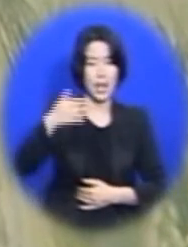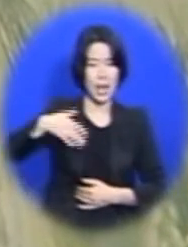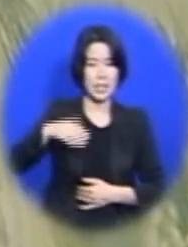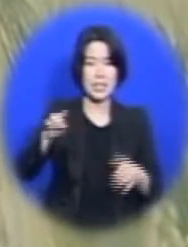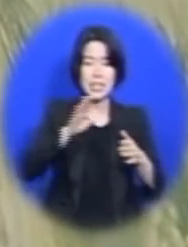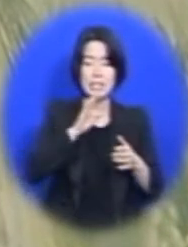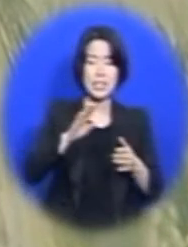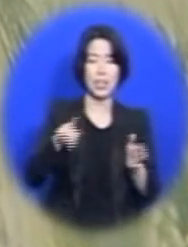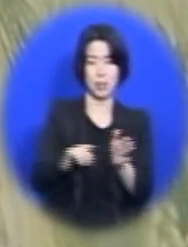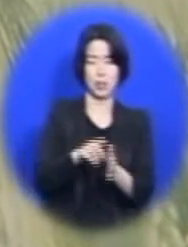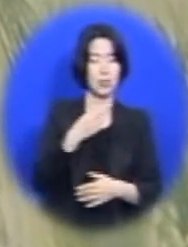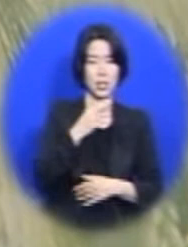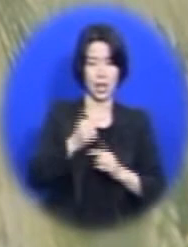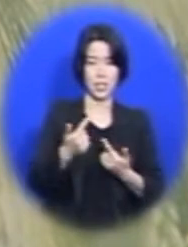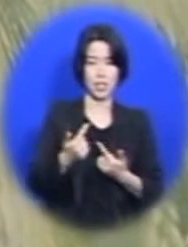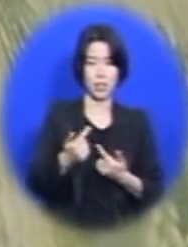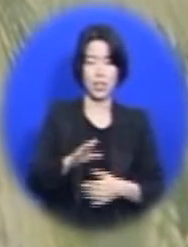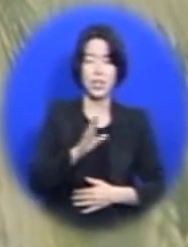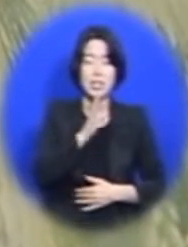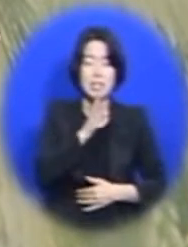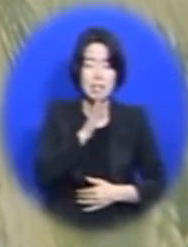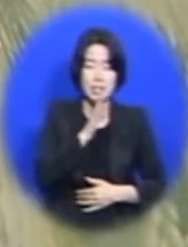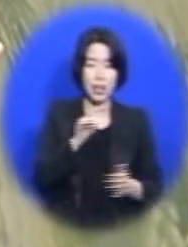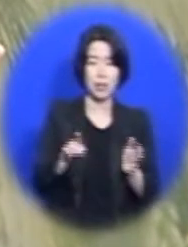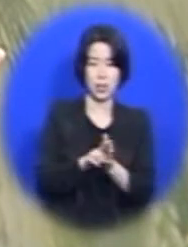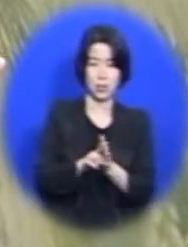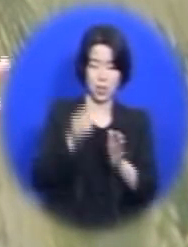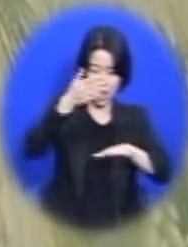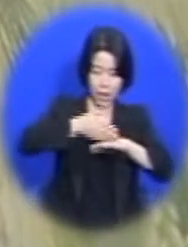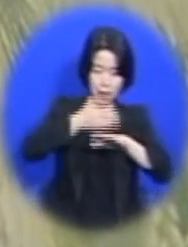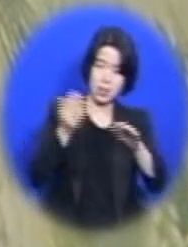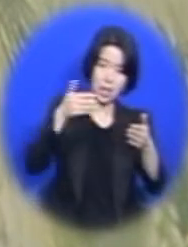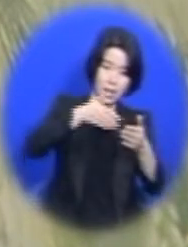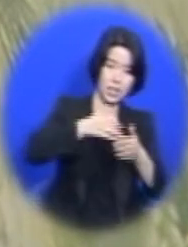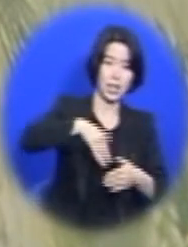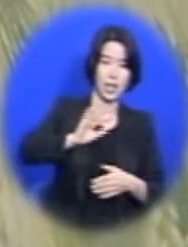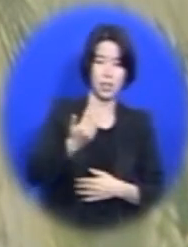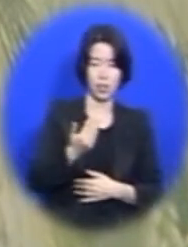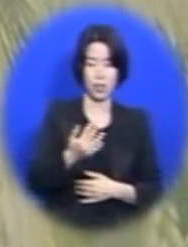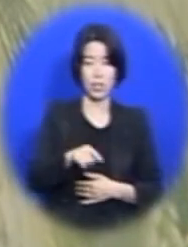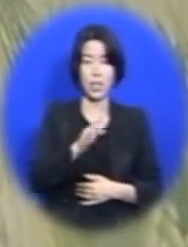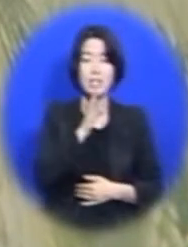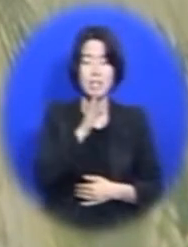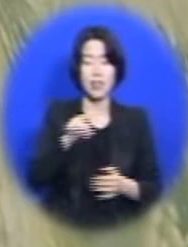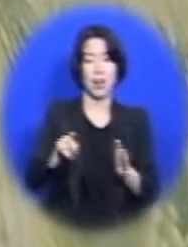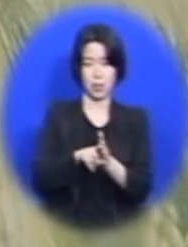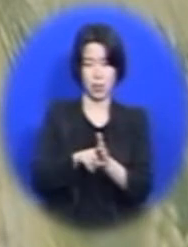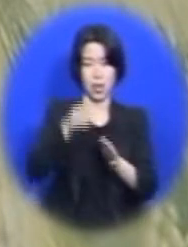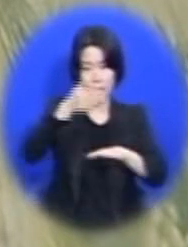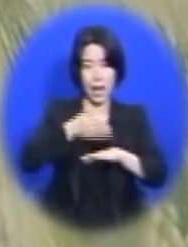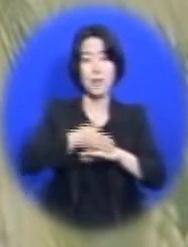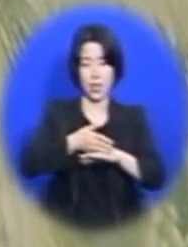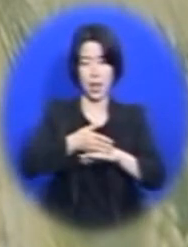아닙니다. 진정한 믿음은 감사하는 데까지 가야 그게 진정한 믿음입니다.